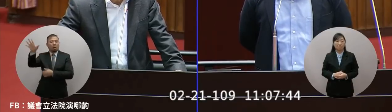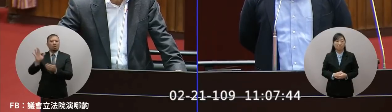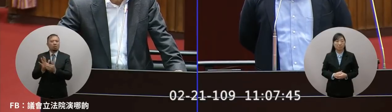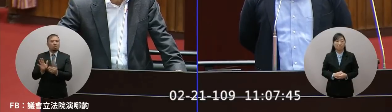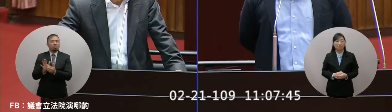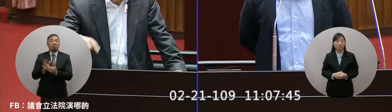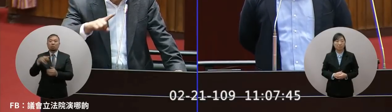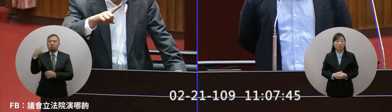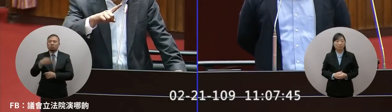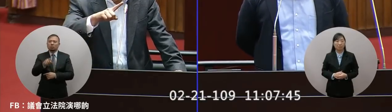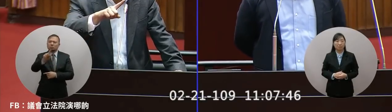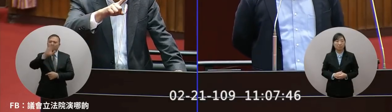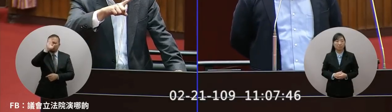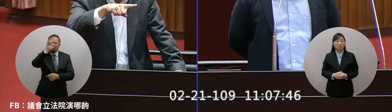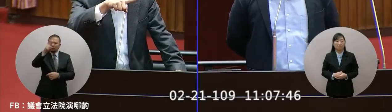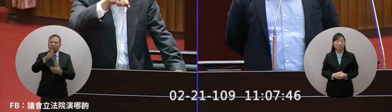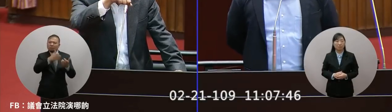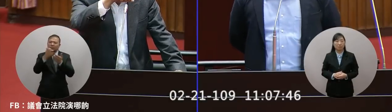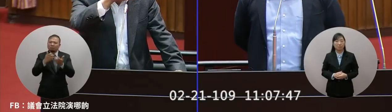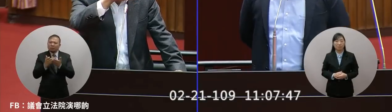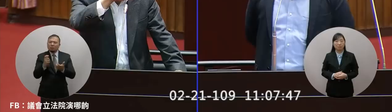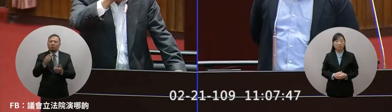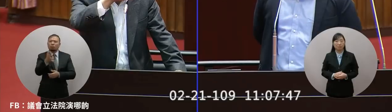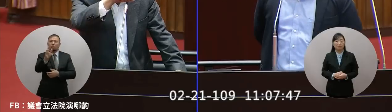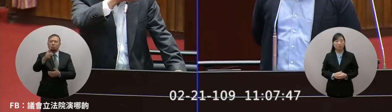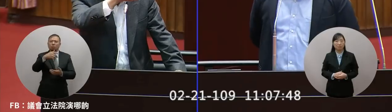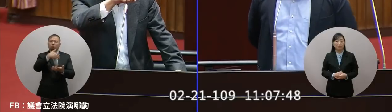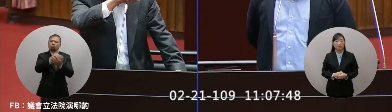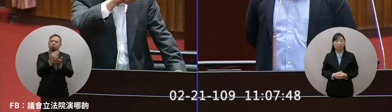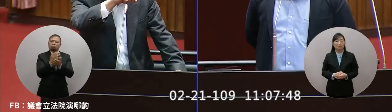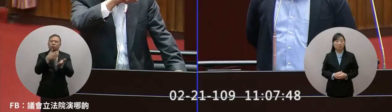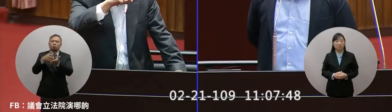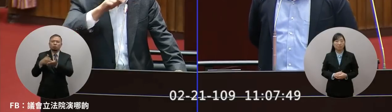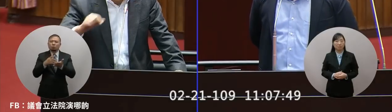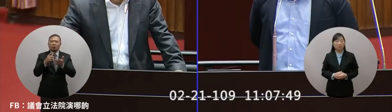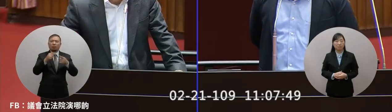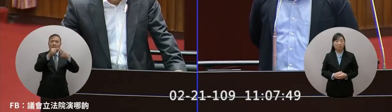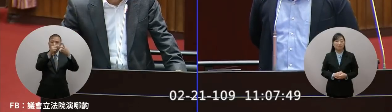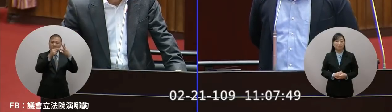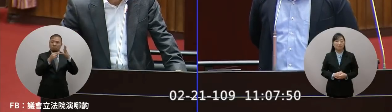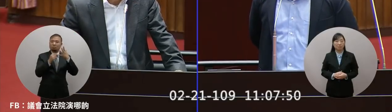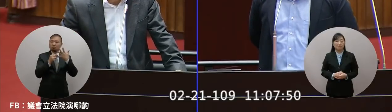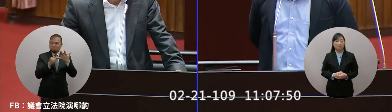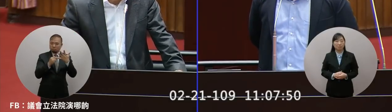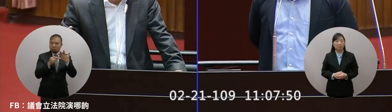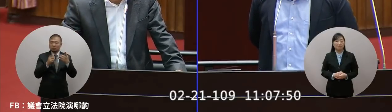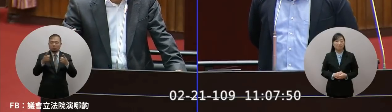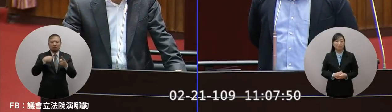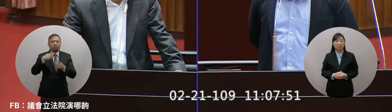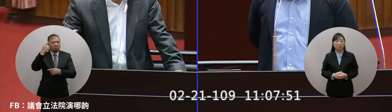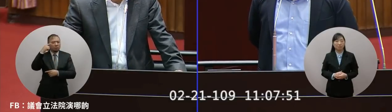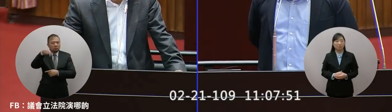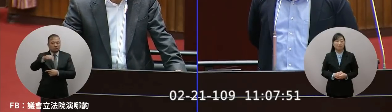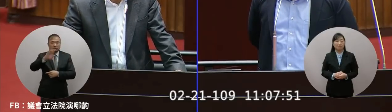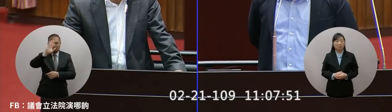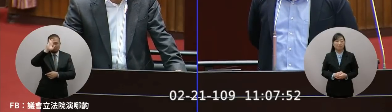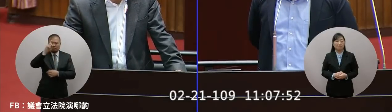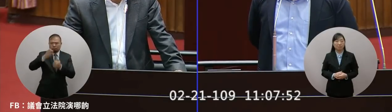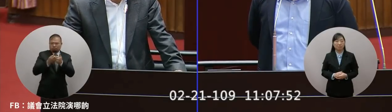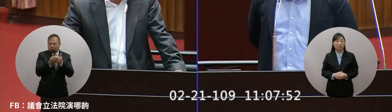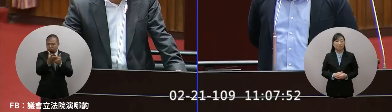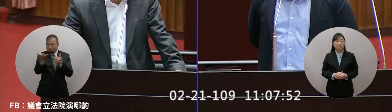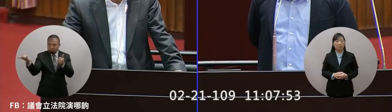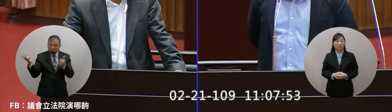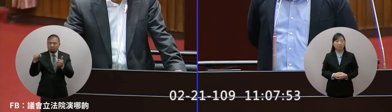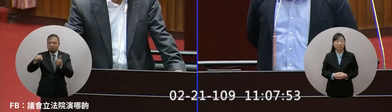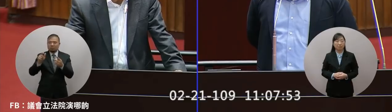什么要列第五类？好，我们没有把上面更严重的，大家认为说这疾病的严重度跟他死后之后这病菌的传